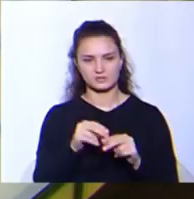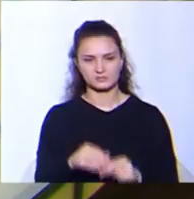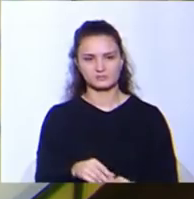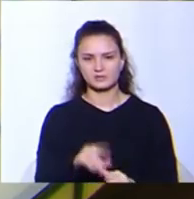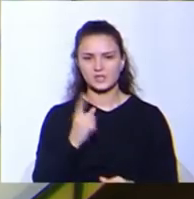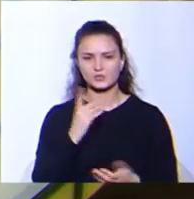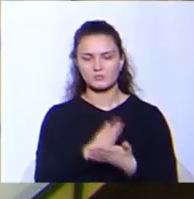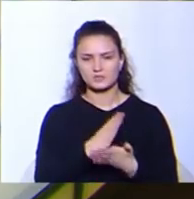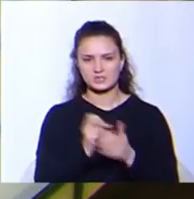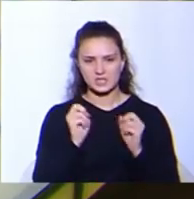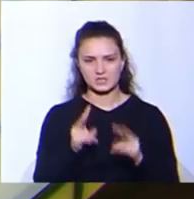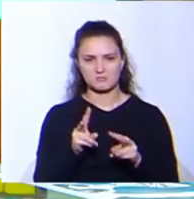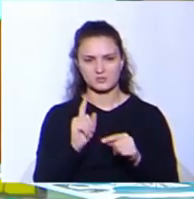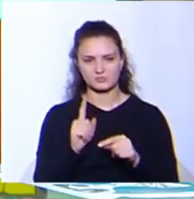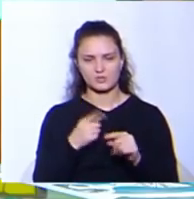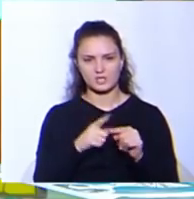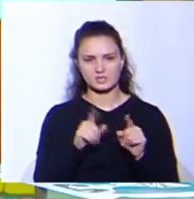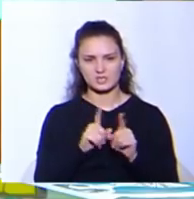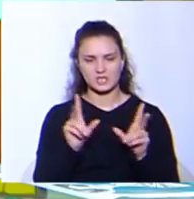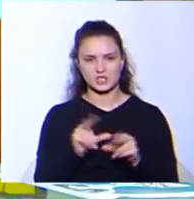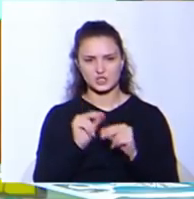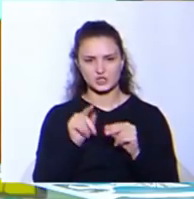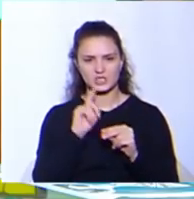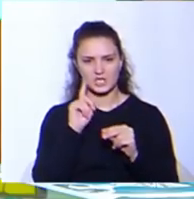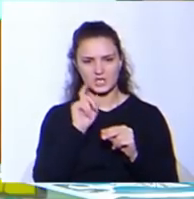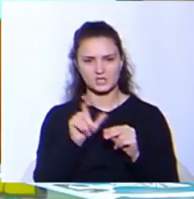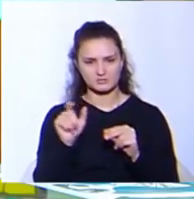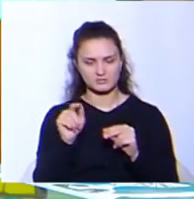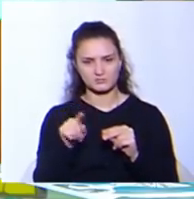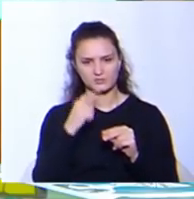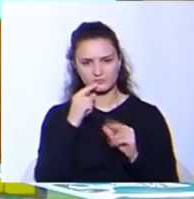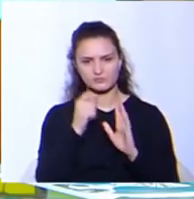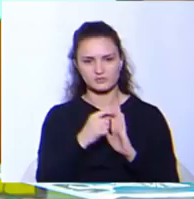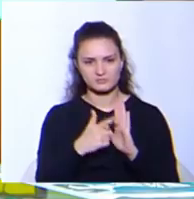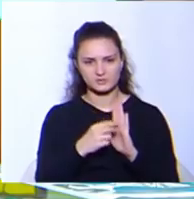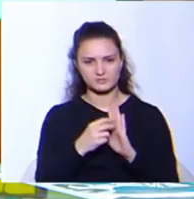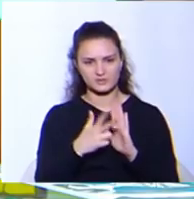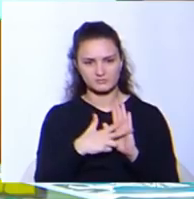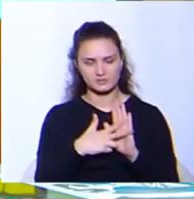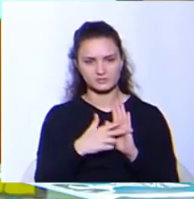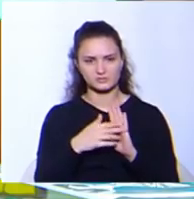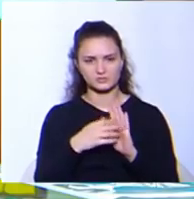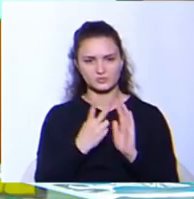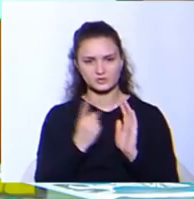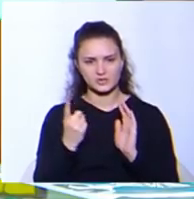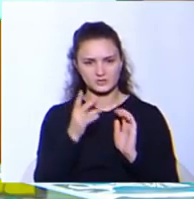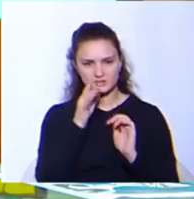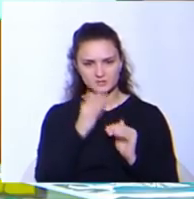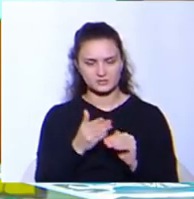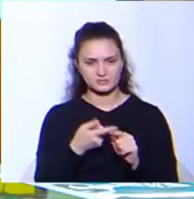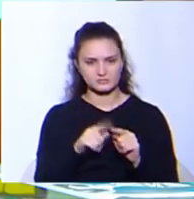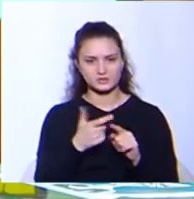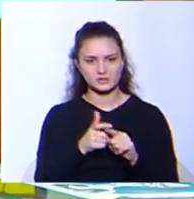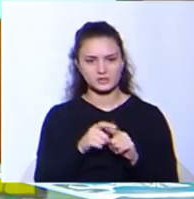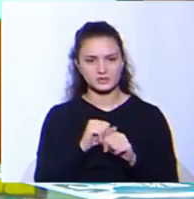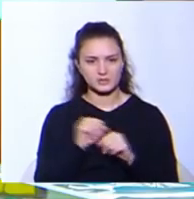მაგრამ რატომ არის სახიფათო ასეთი გადარჩენილი ახალგაზრდები, თქვენ ბრძანეთ 17, 18 წლის, 21 წლის, რომლებიც